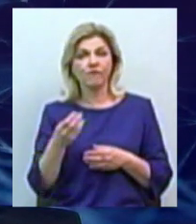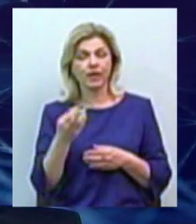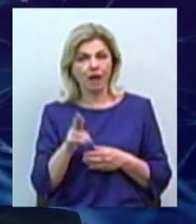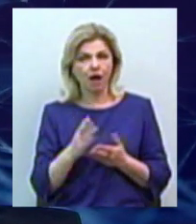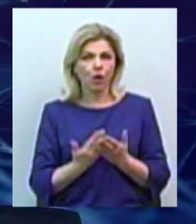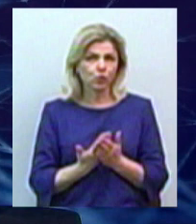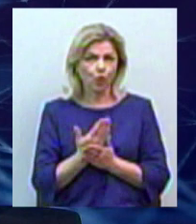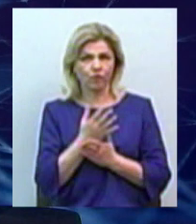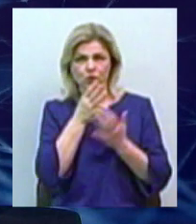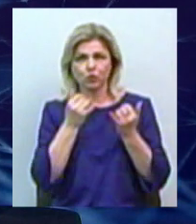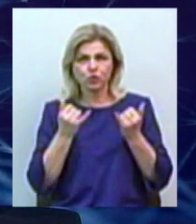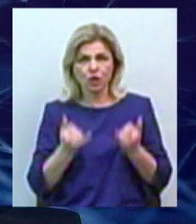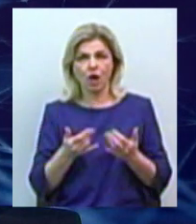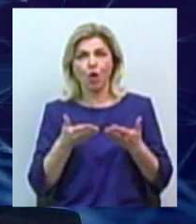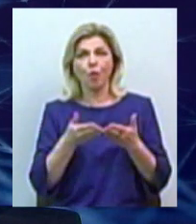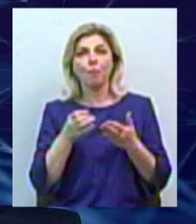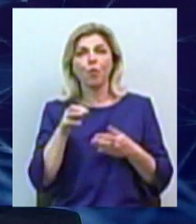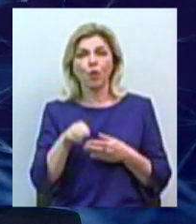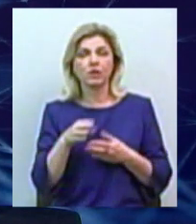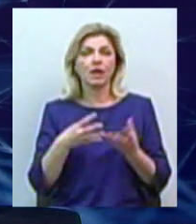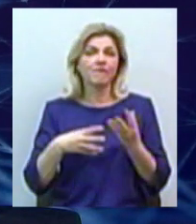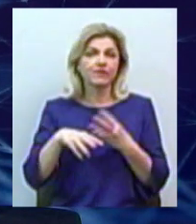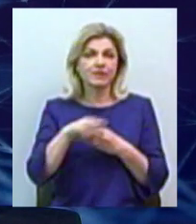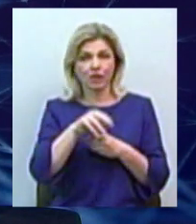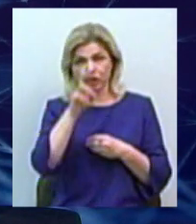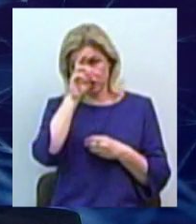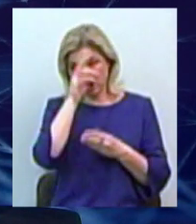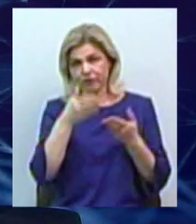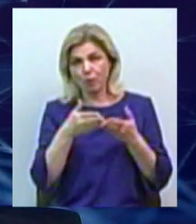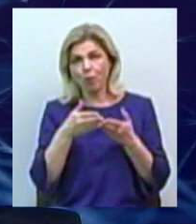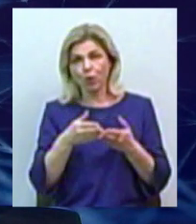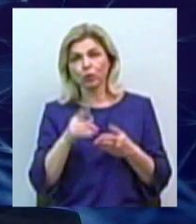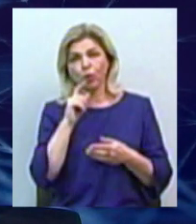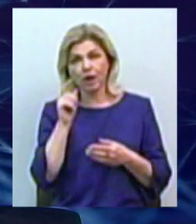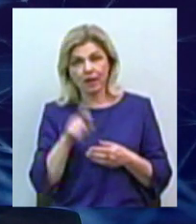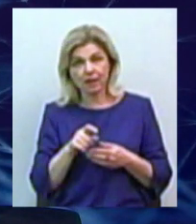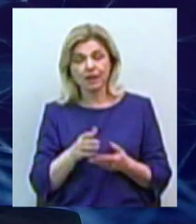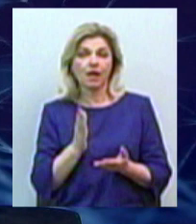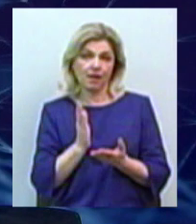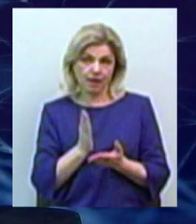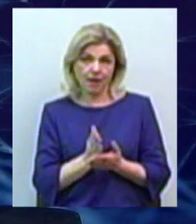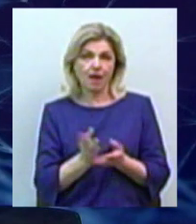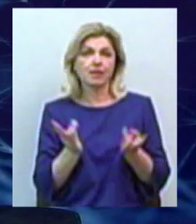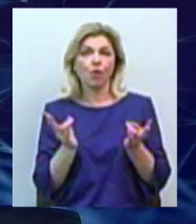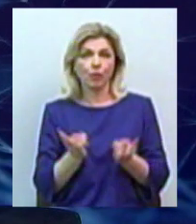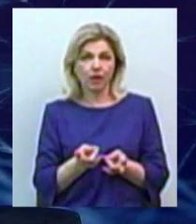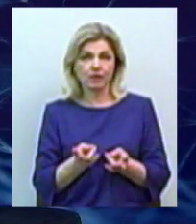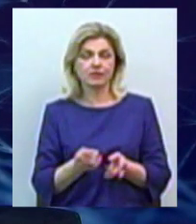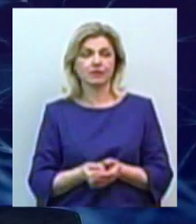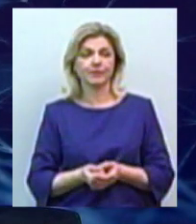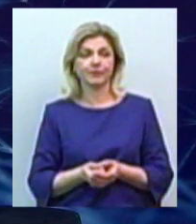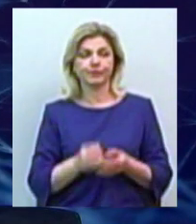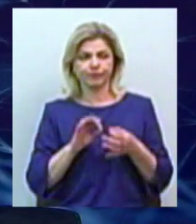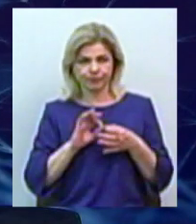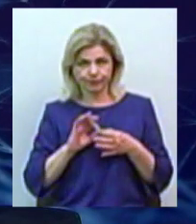найновішим, найсучаснішим портом з усіх державних портів України, є необхідність і